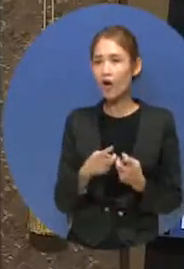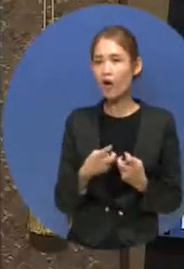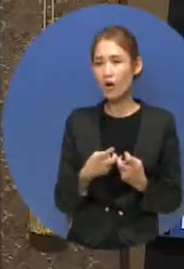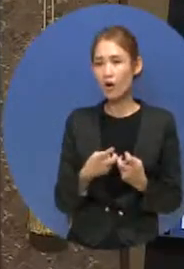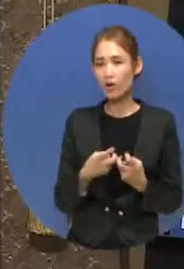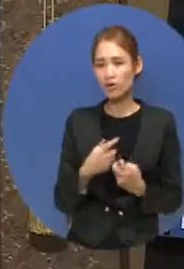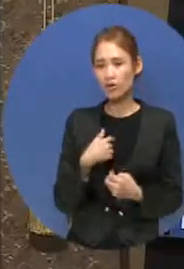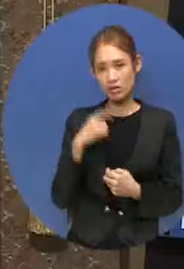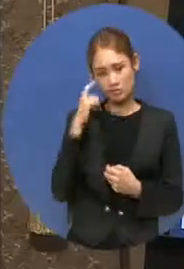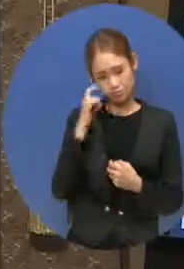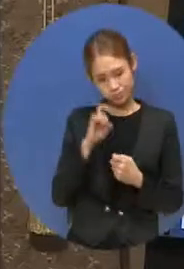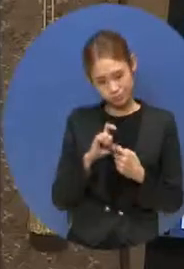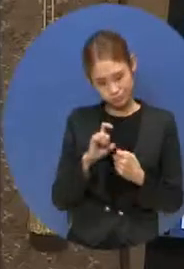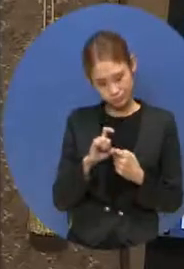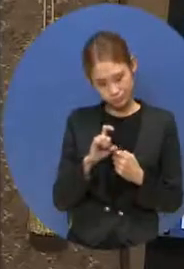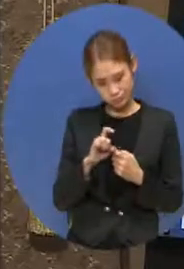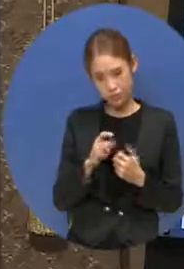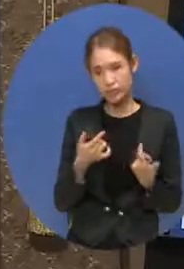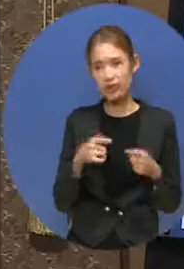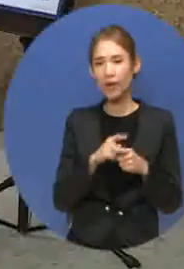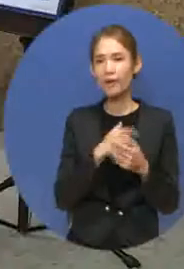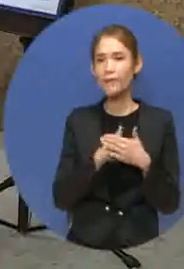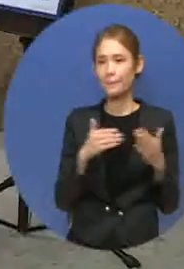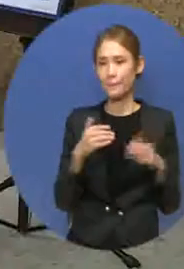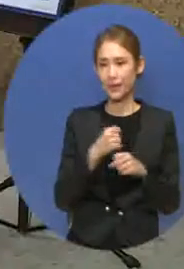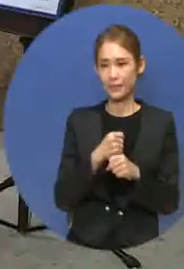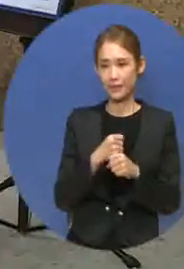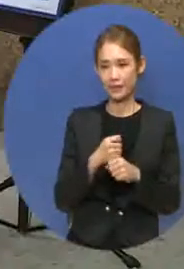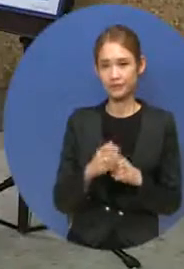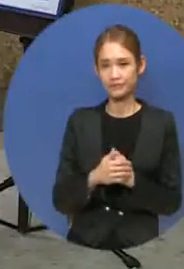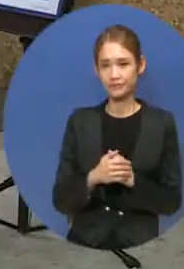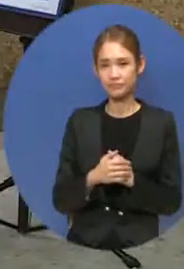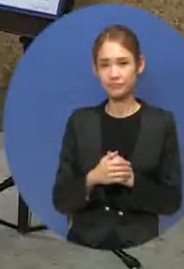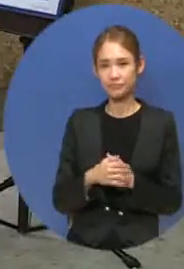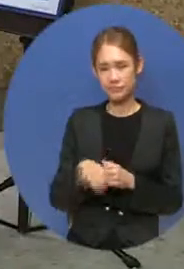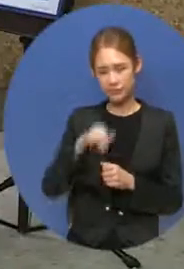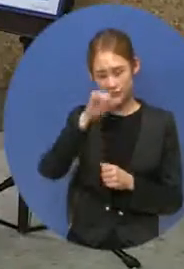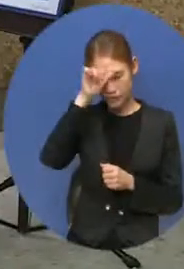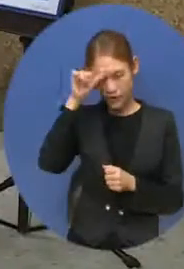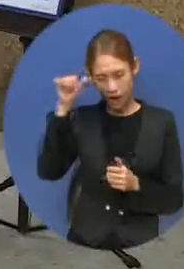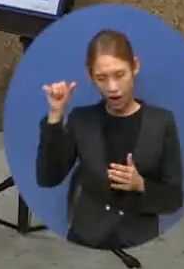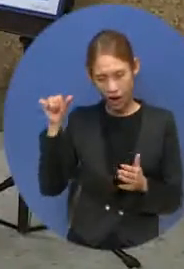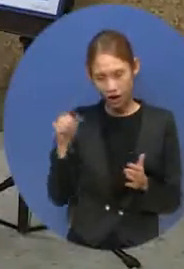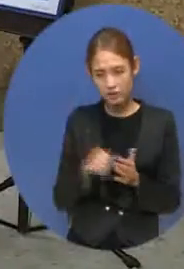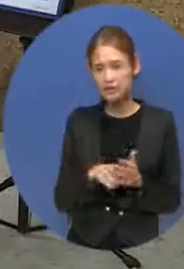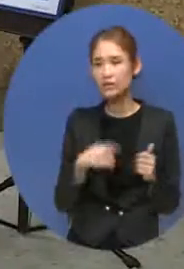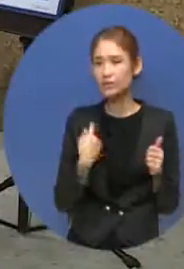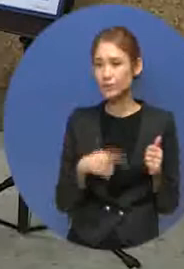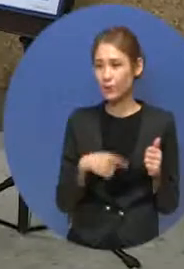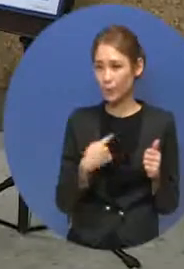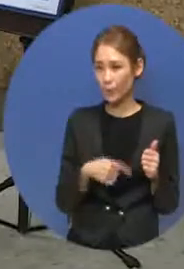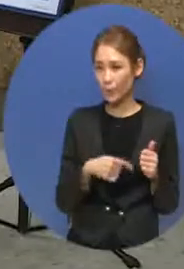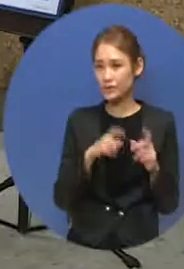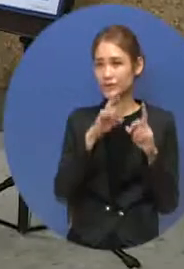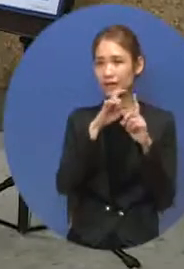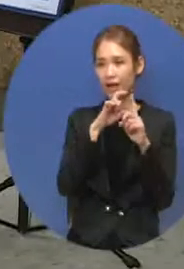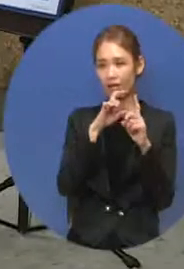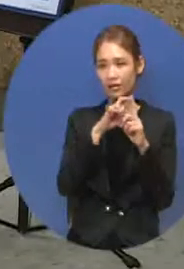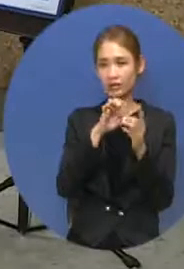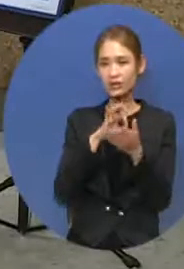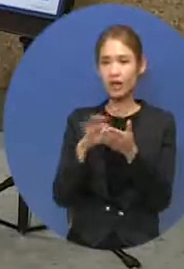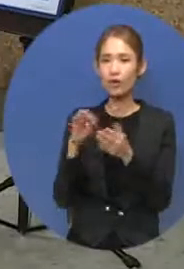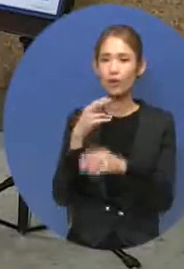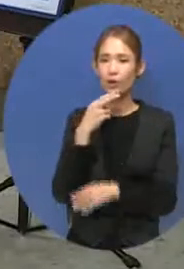늘그 고민하면서 반을 구성했습니다. 정말 이 평생 교육이라는 단어를 사용하지